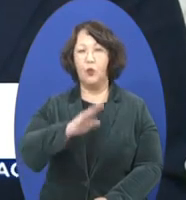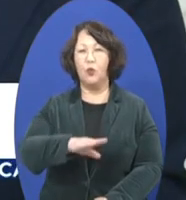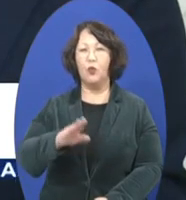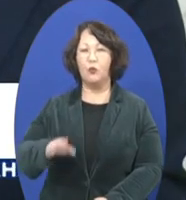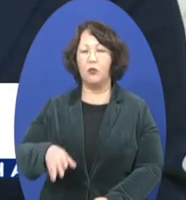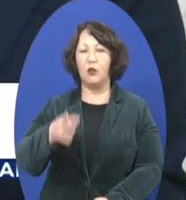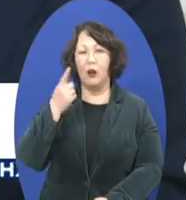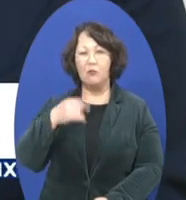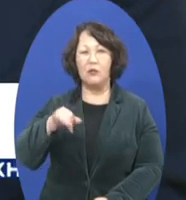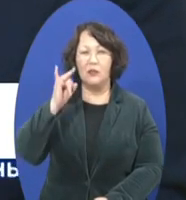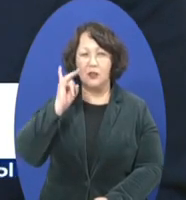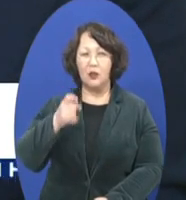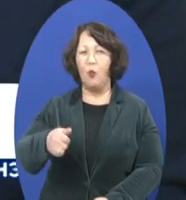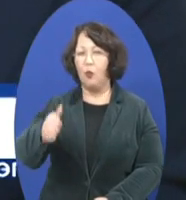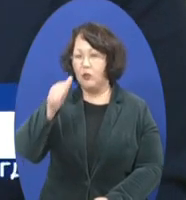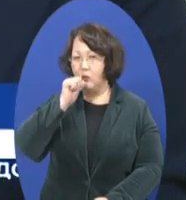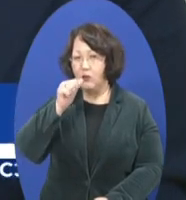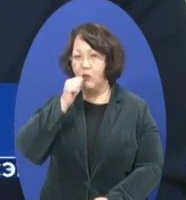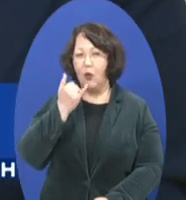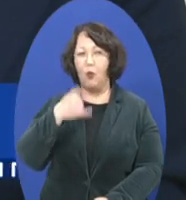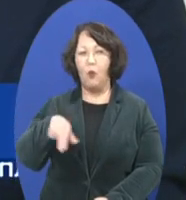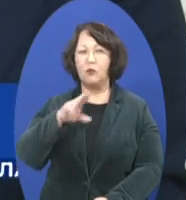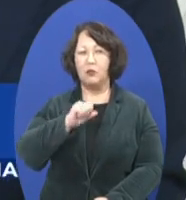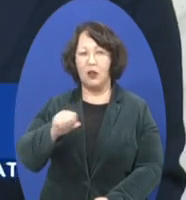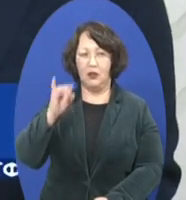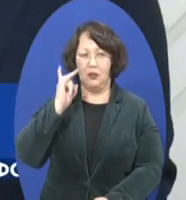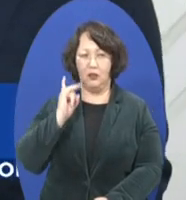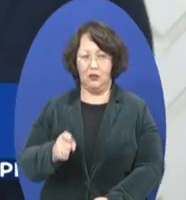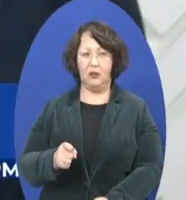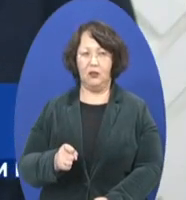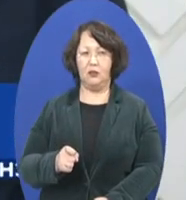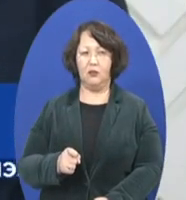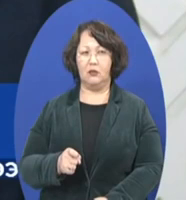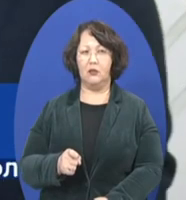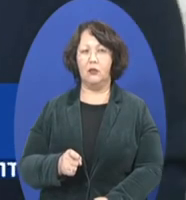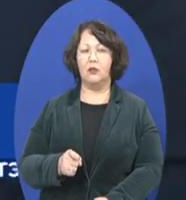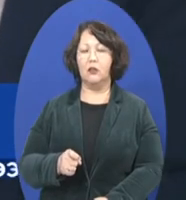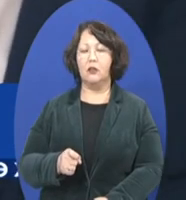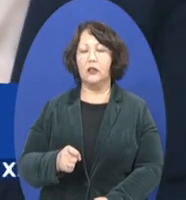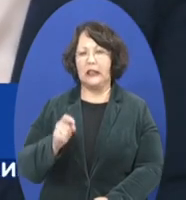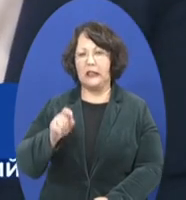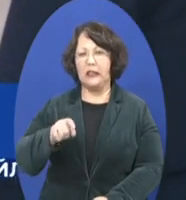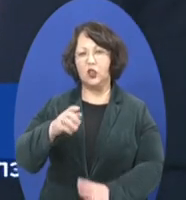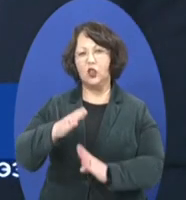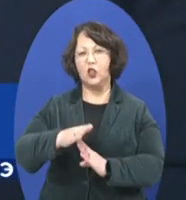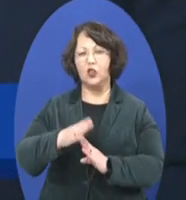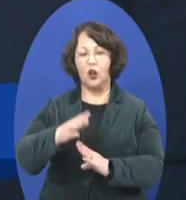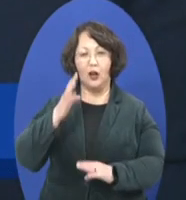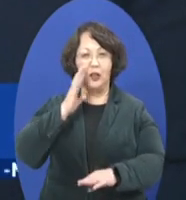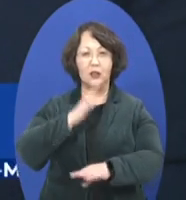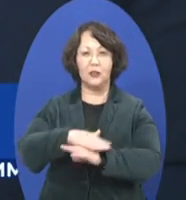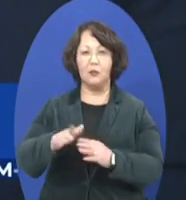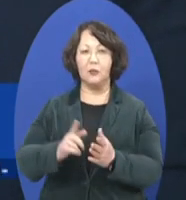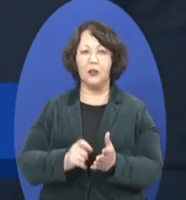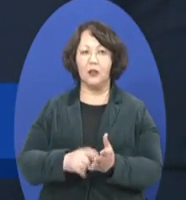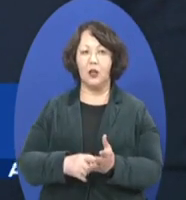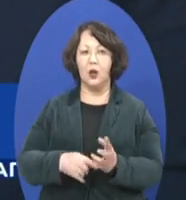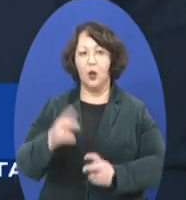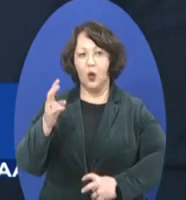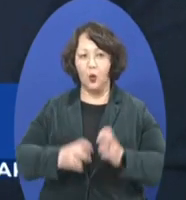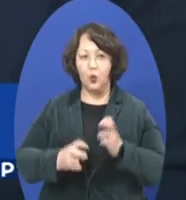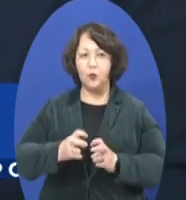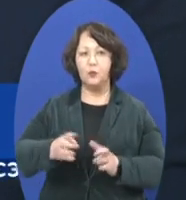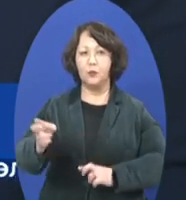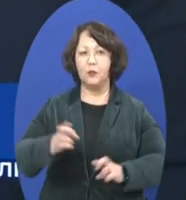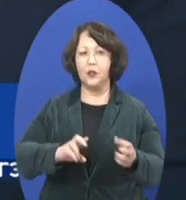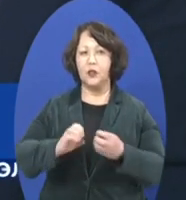Хүүхдүүд хамгийн их хэрэглэж байгаа энэ чихртэй ундааны асуудлыг ярихаас өөр аргагүй нөхцөл байдал оцсон. А тэгвэл бид нар юу юугүй үйлдвэрлэгчтэй,